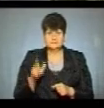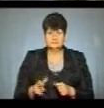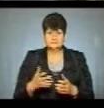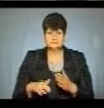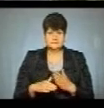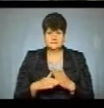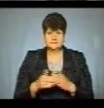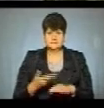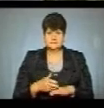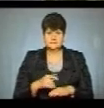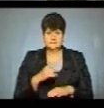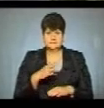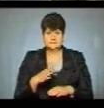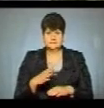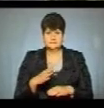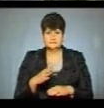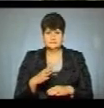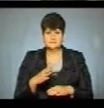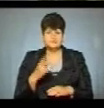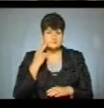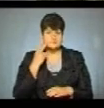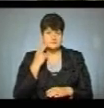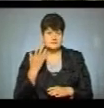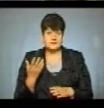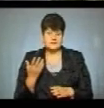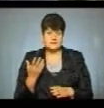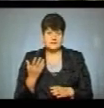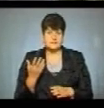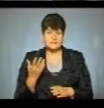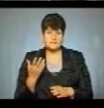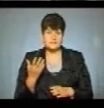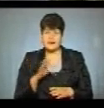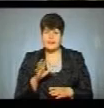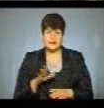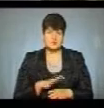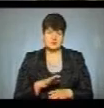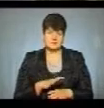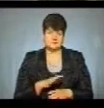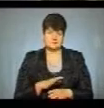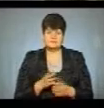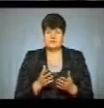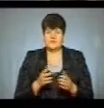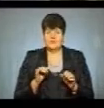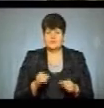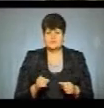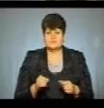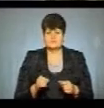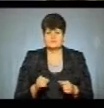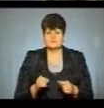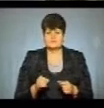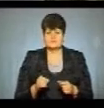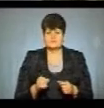якусь скрутну хвилину завжди і не чекаючи там якогось, може, щось зворотнього,